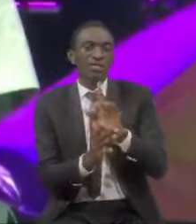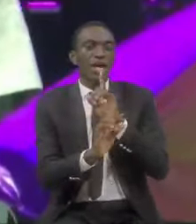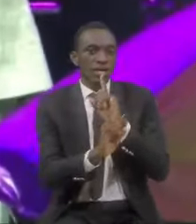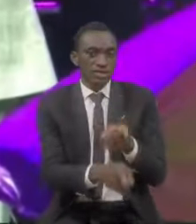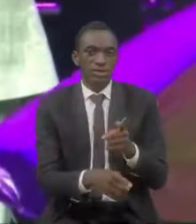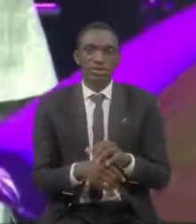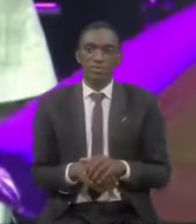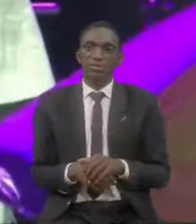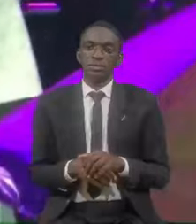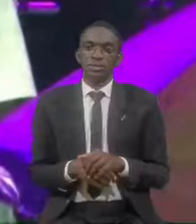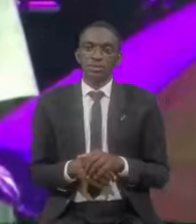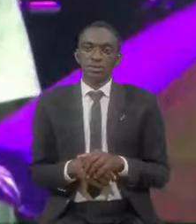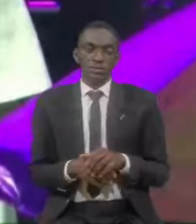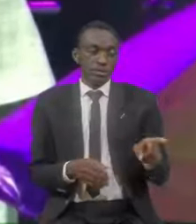réponse.